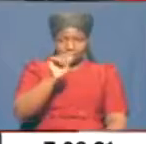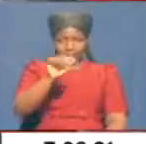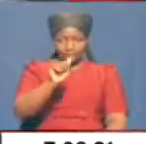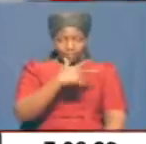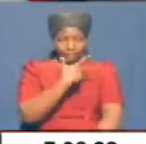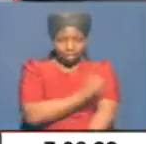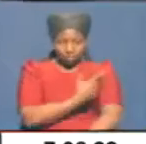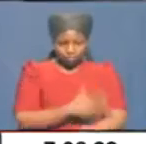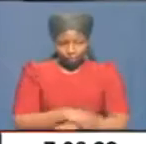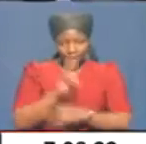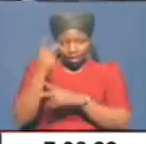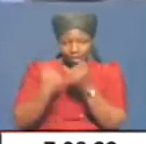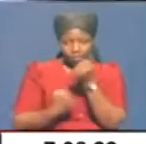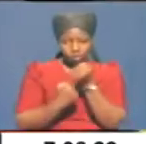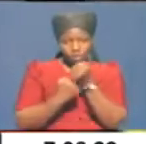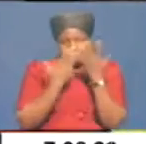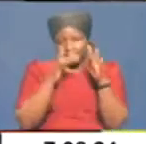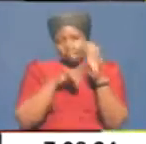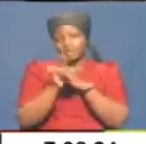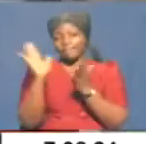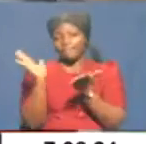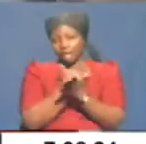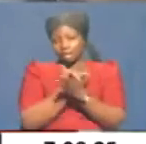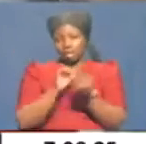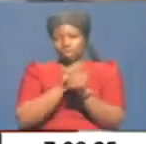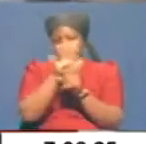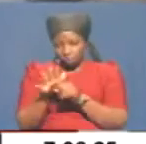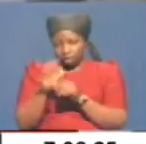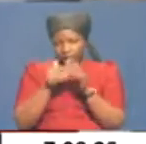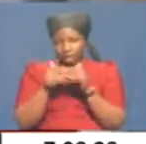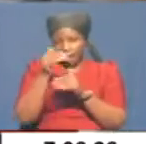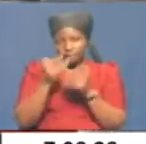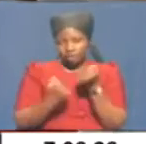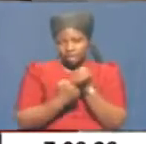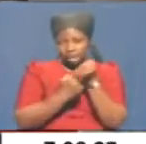Kenya imepigwa jeki katika vita vyake dhidi ya janga la corona kufuatia msaada wa dosi